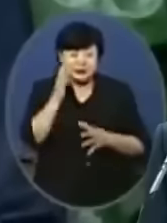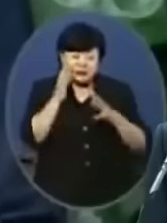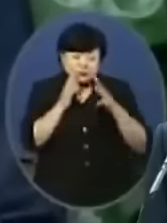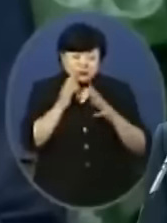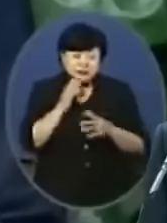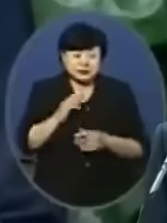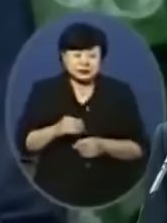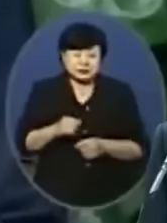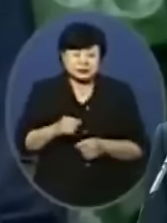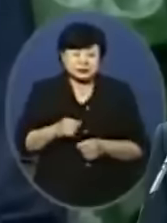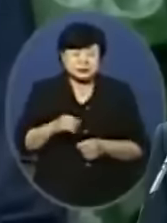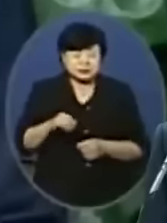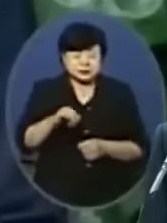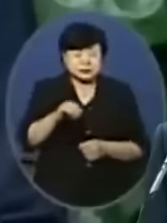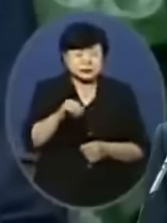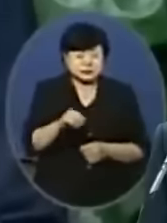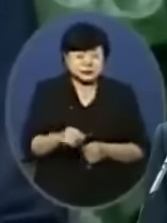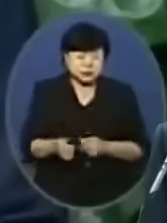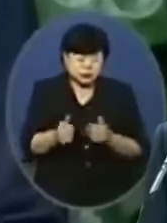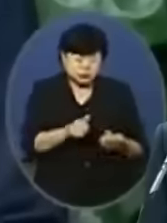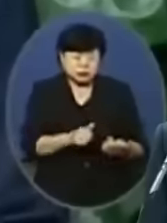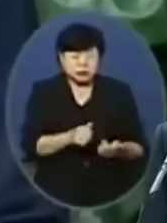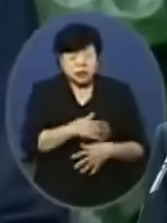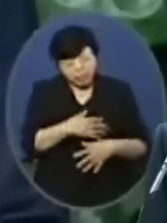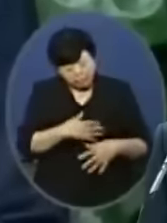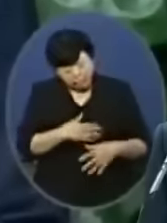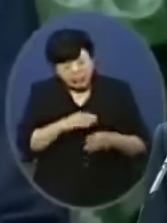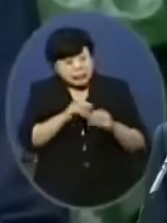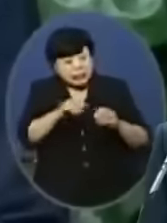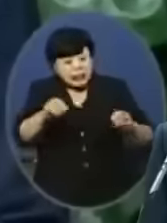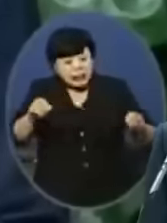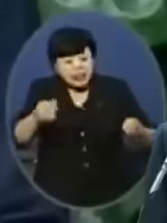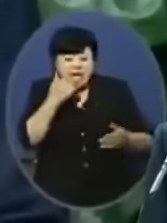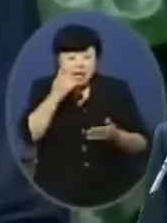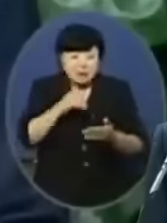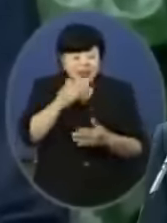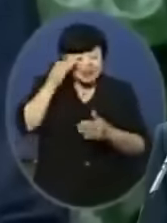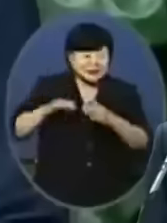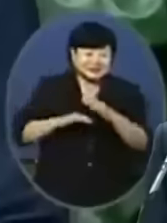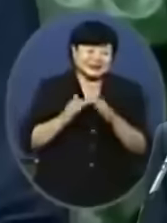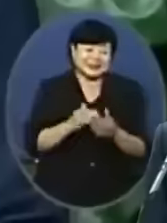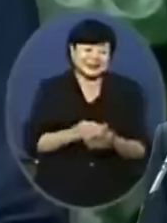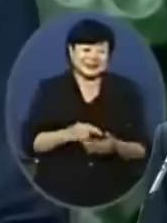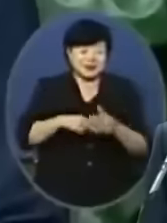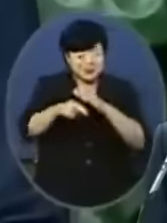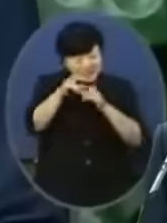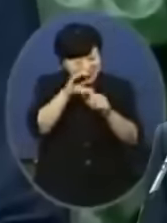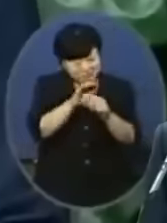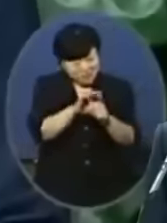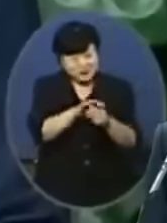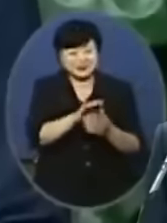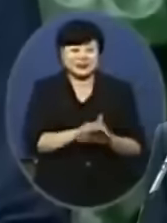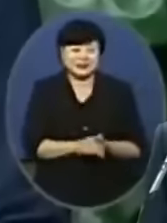다 못 사는 곤비한 땅에 바위 그늘이 되어서 우리를 피하게 해주신다.